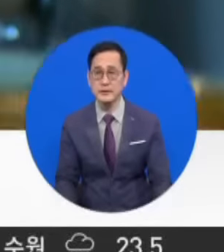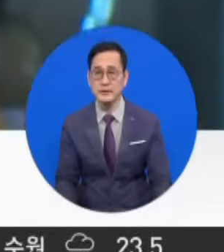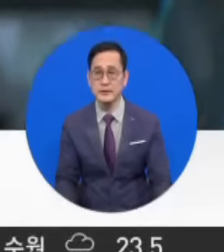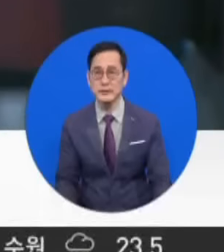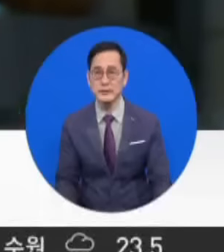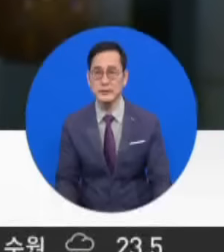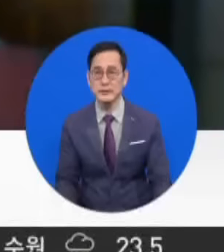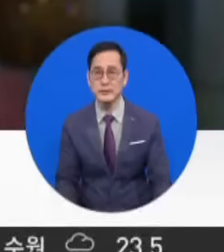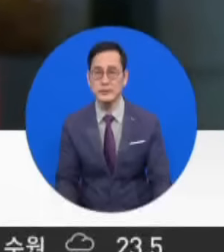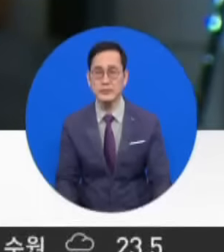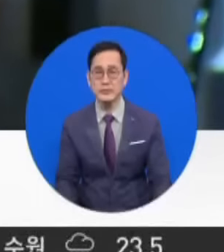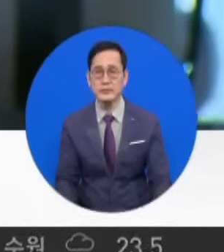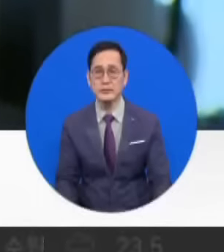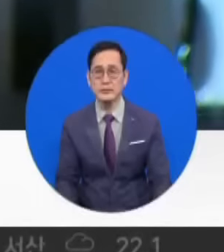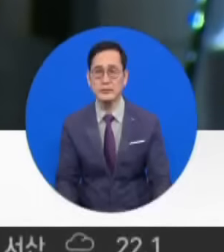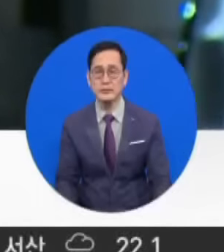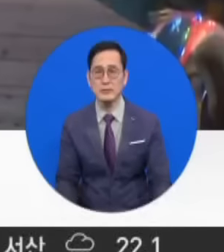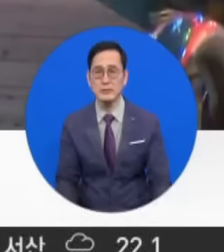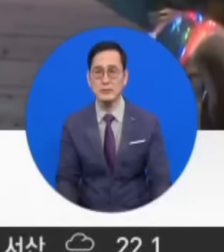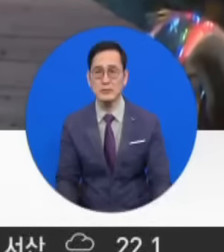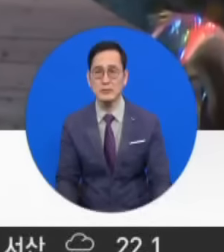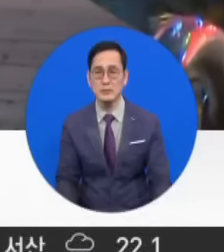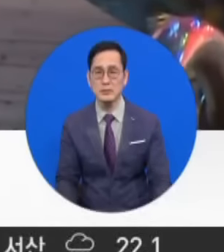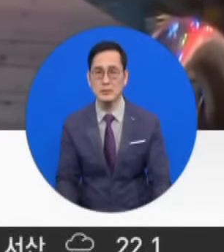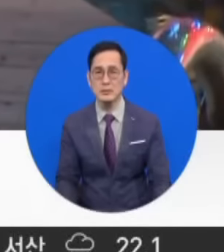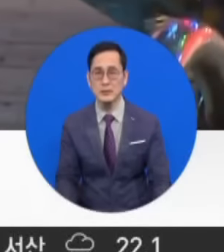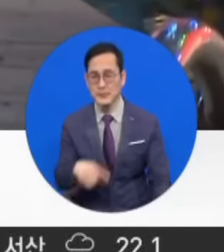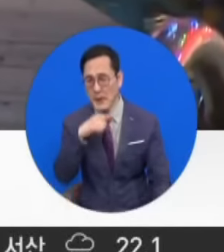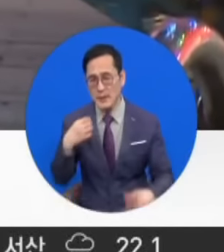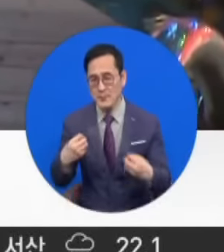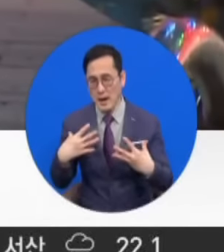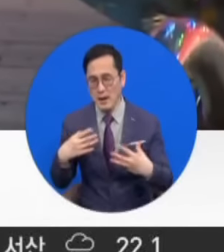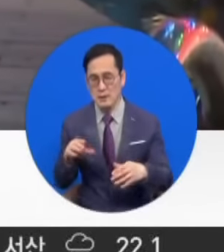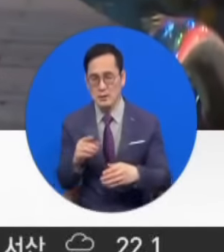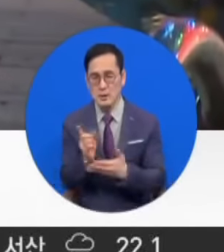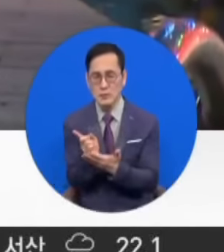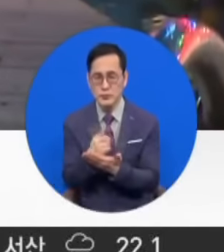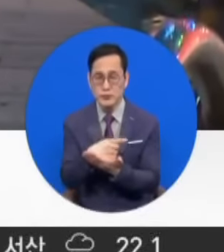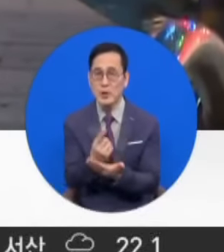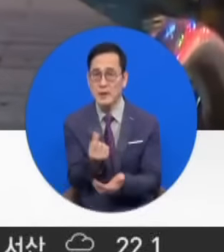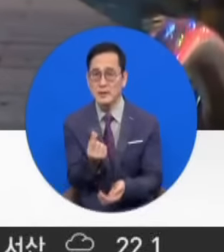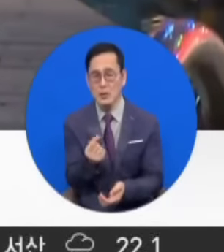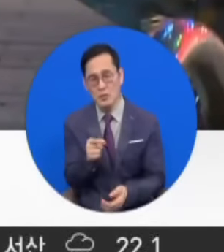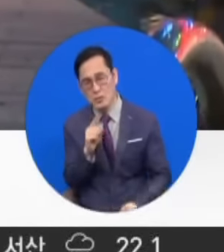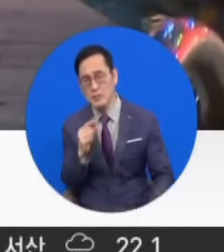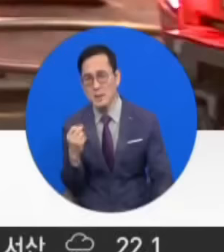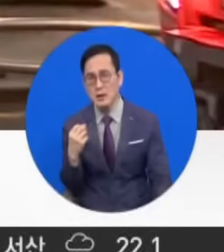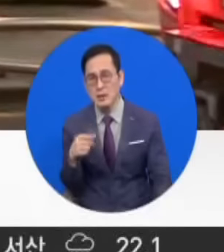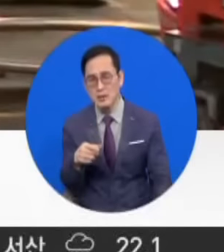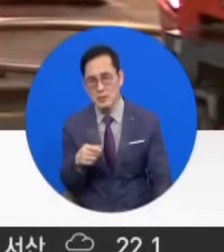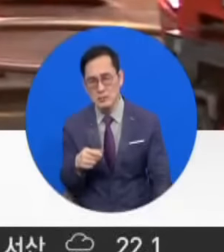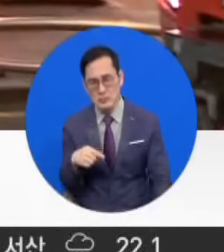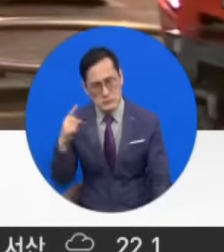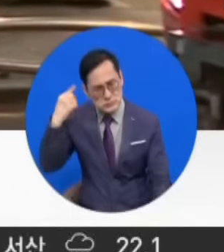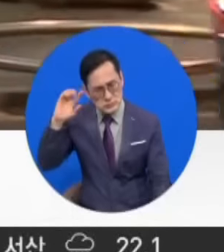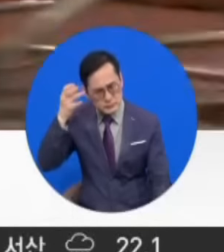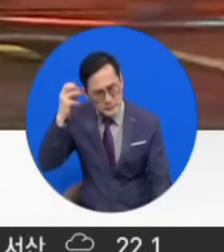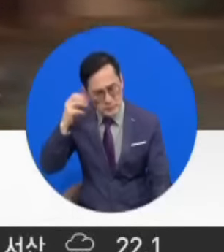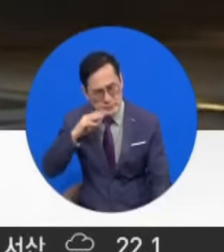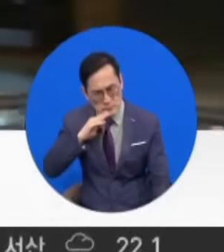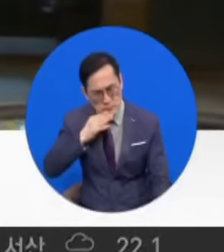건지 아니면은 급발진이 아니었는지 그거는 이제 조사를 해봐야 알겠죠. 그렇죠. 아직 뭐 경찰 당국이 확인은 안 되고 있는 내용이긴 합니다만.